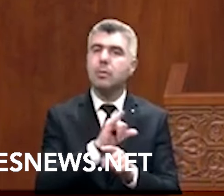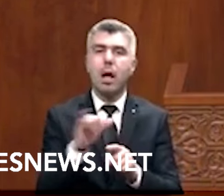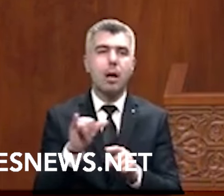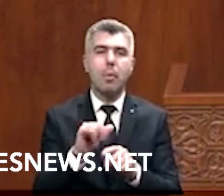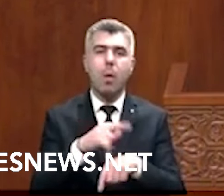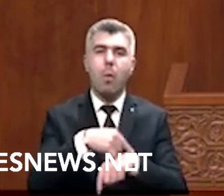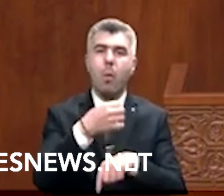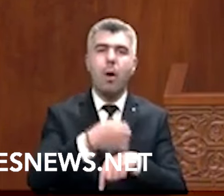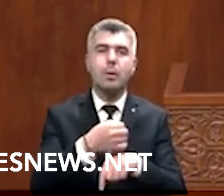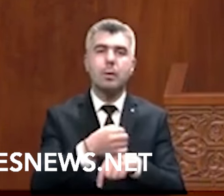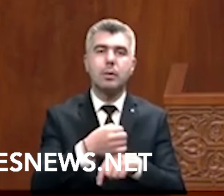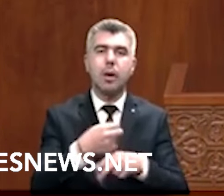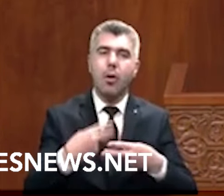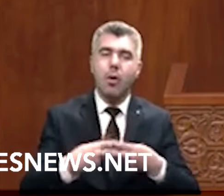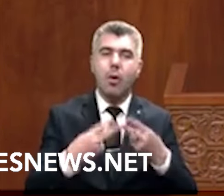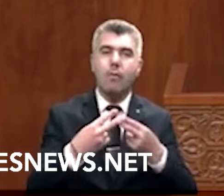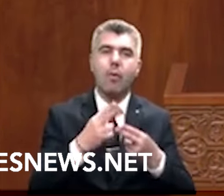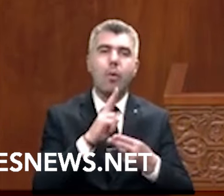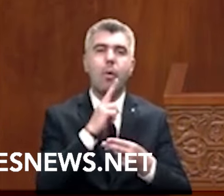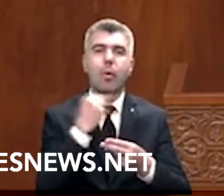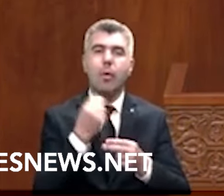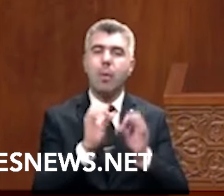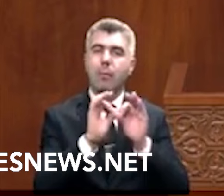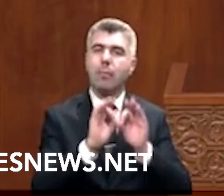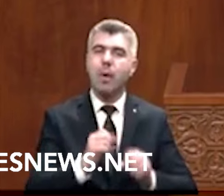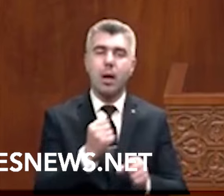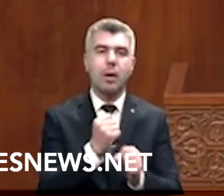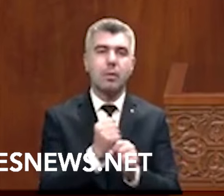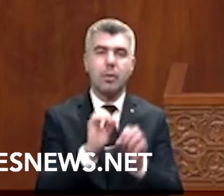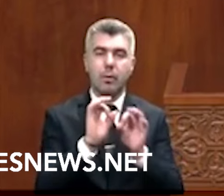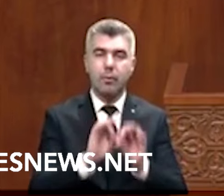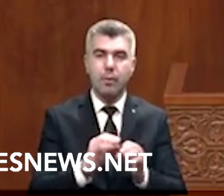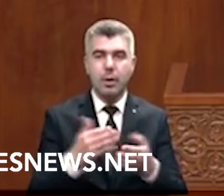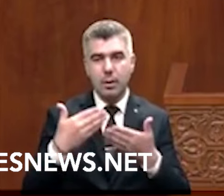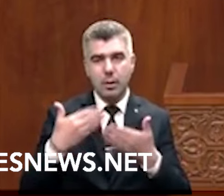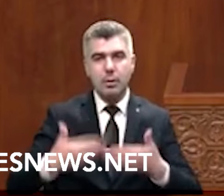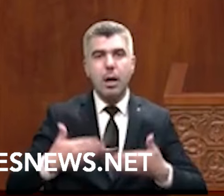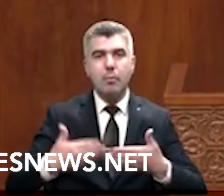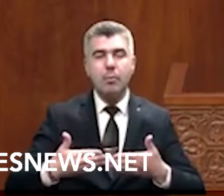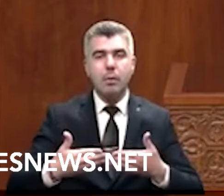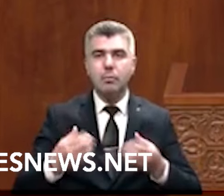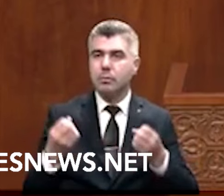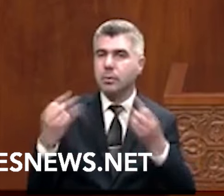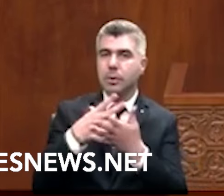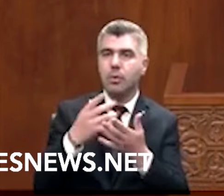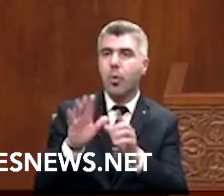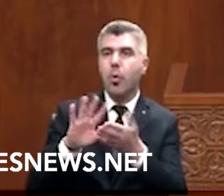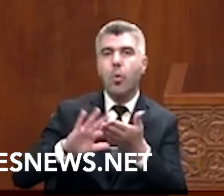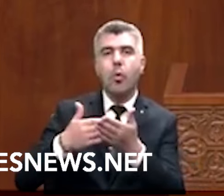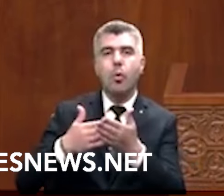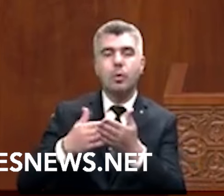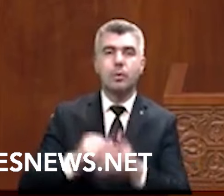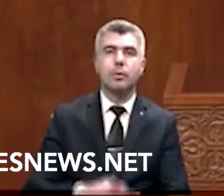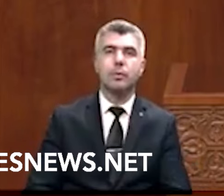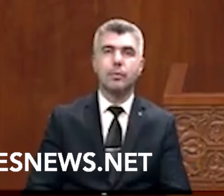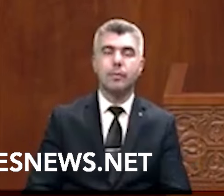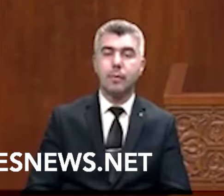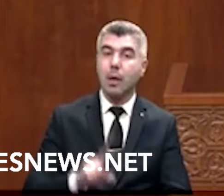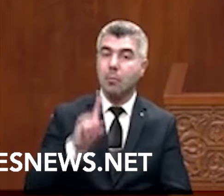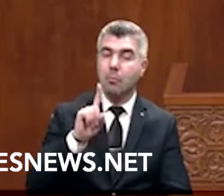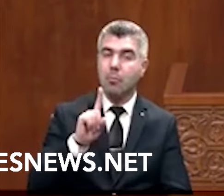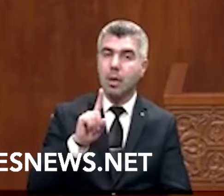بالتزاماتها للاسف لاحظنا كيف كانت هذه الحصيله المتميزه صدمه لهؤلاء لكن